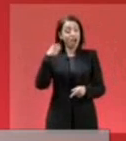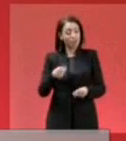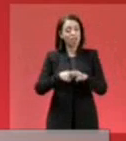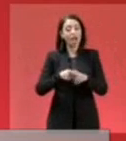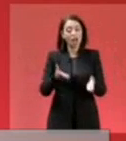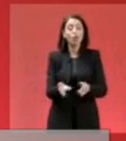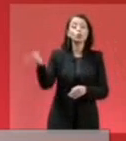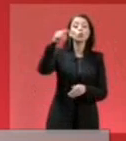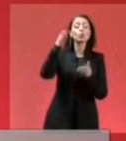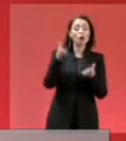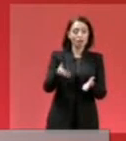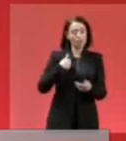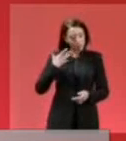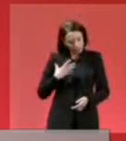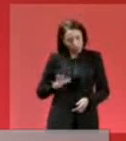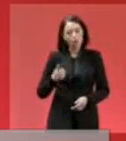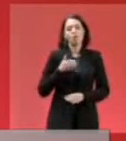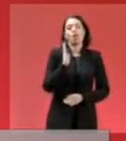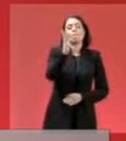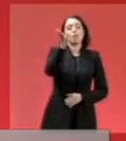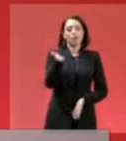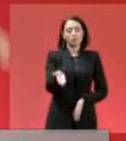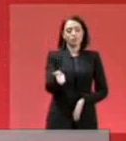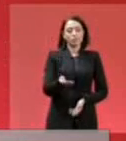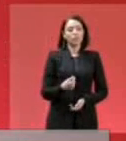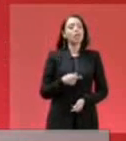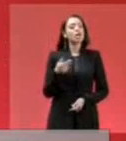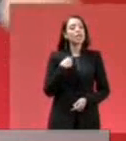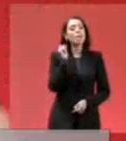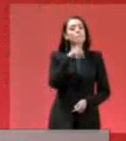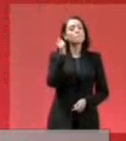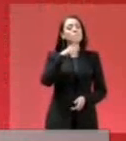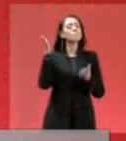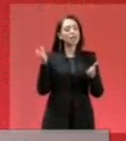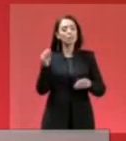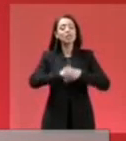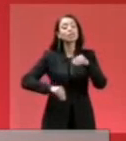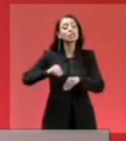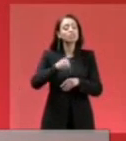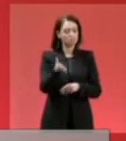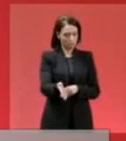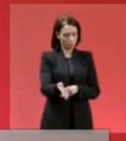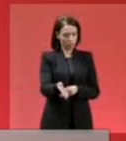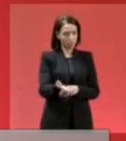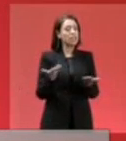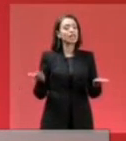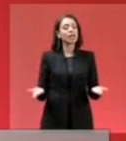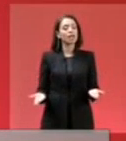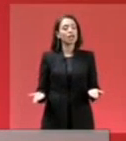είναι η Ελλάδα του αύριο και εκεί θέλουμε να πάμε. Και τα διλήμματα της κάλπης